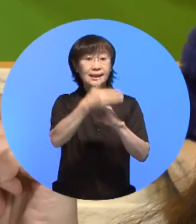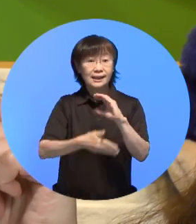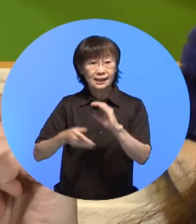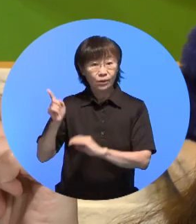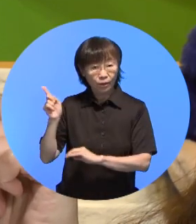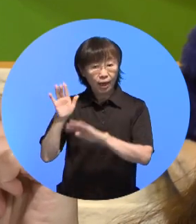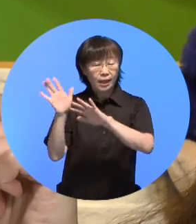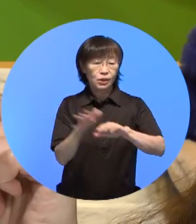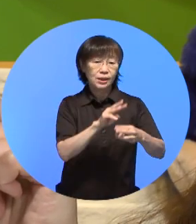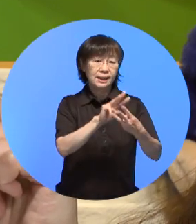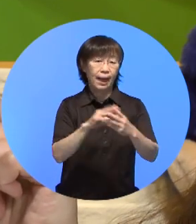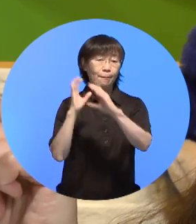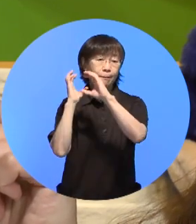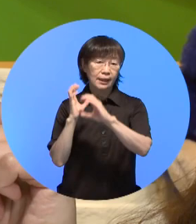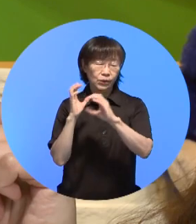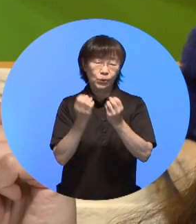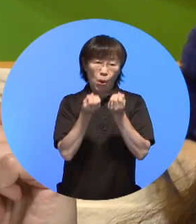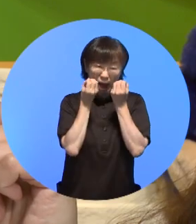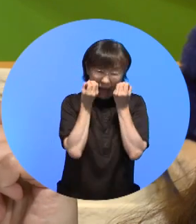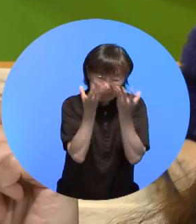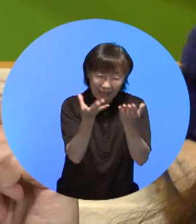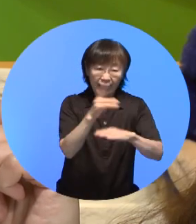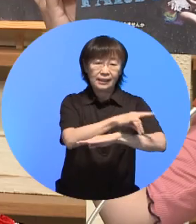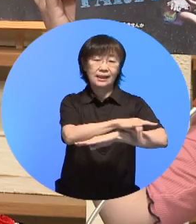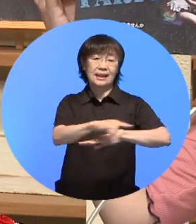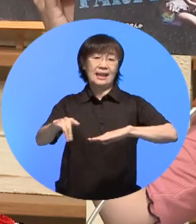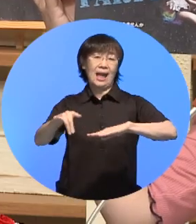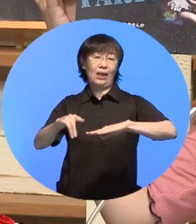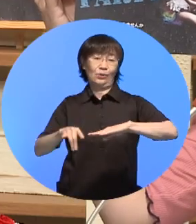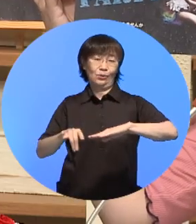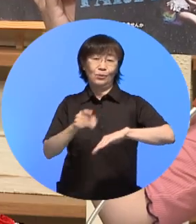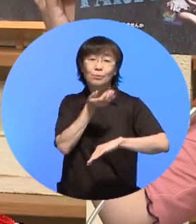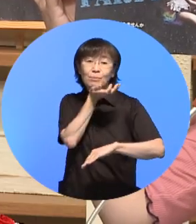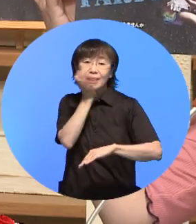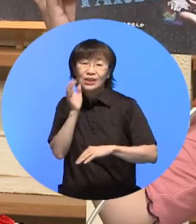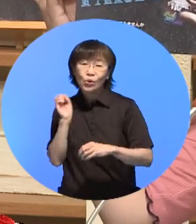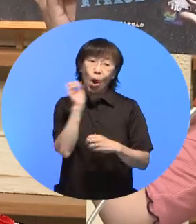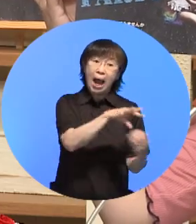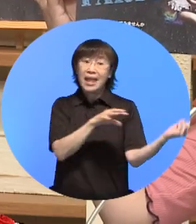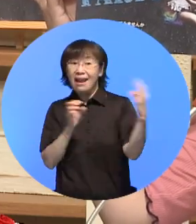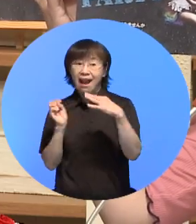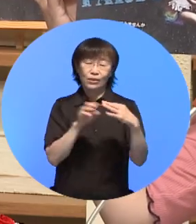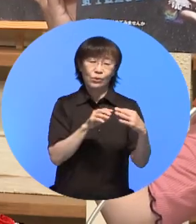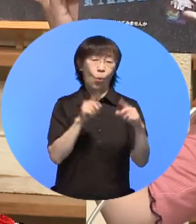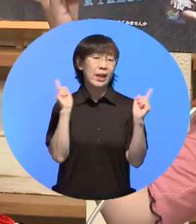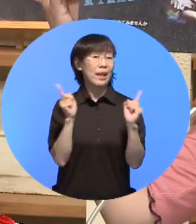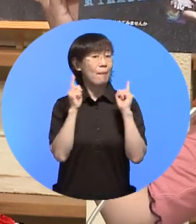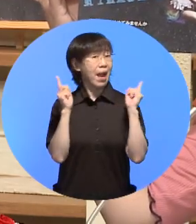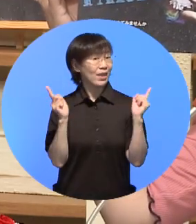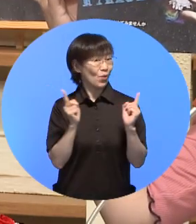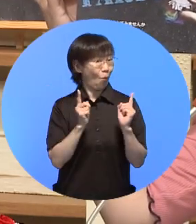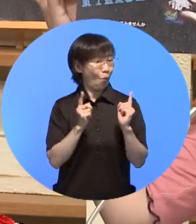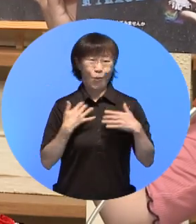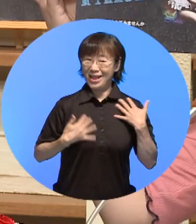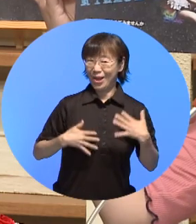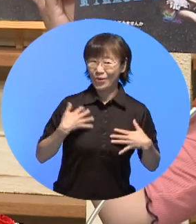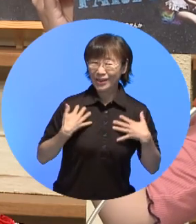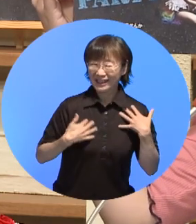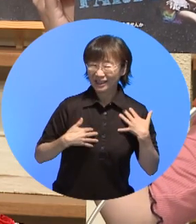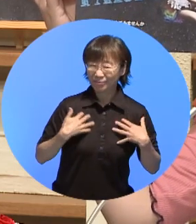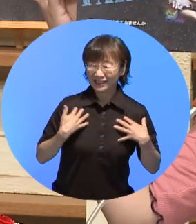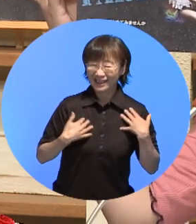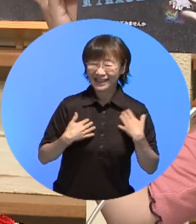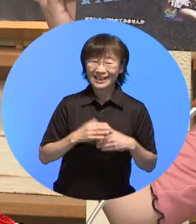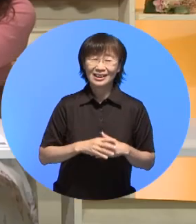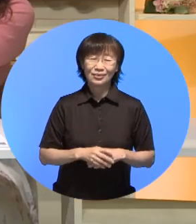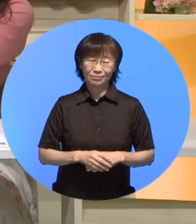写真なんですけれどもねこれあの実はあの今年ですね水田祭りで新たな企画としてこういった水の掛け合いのイベントが